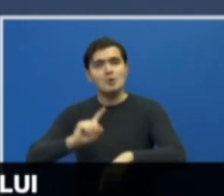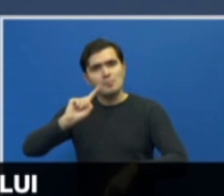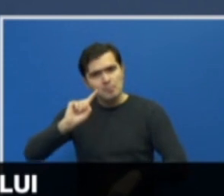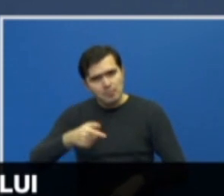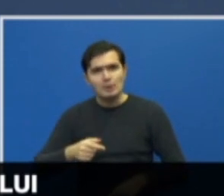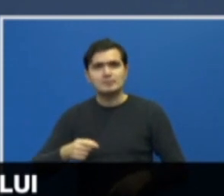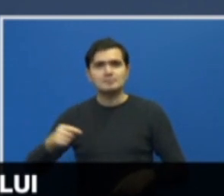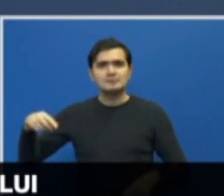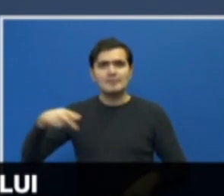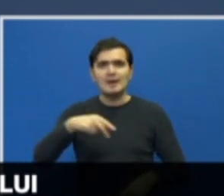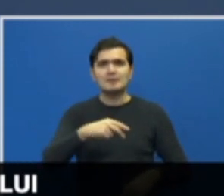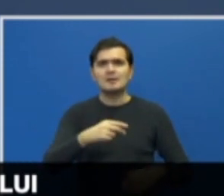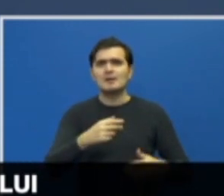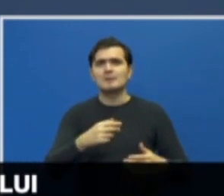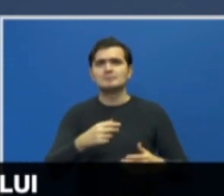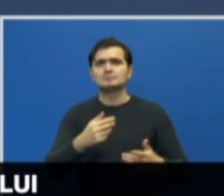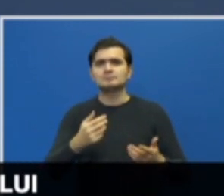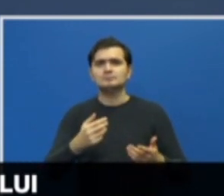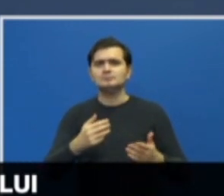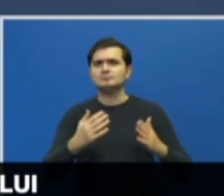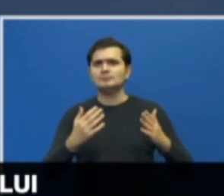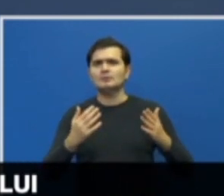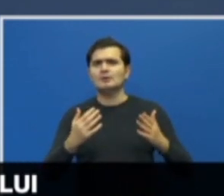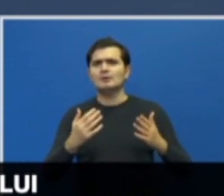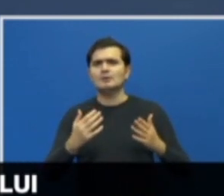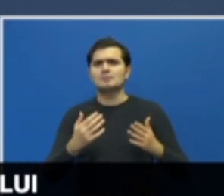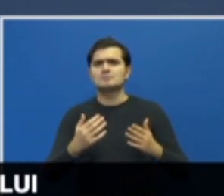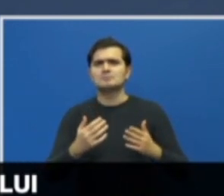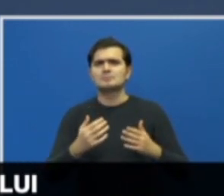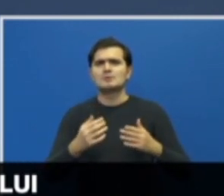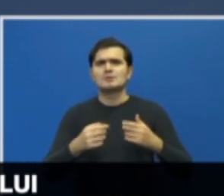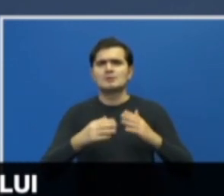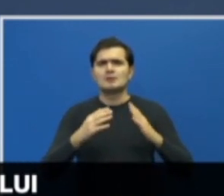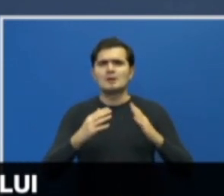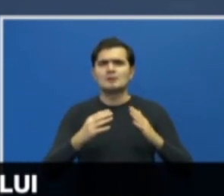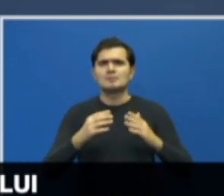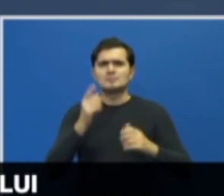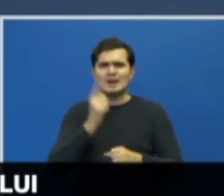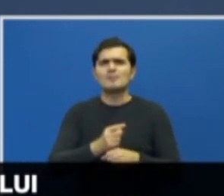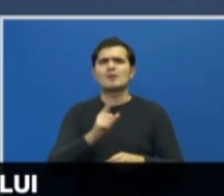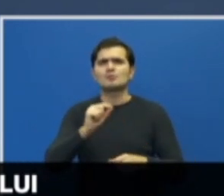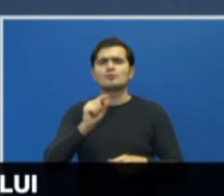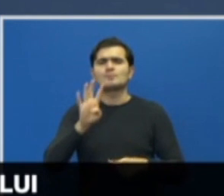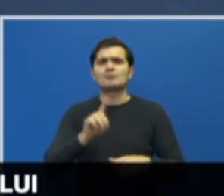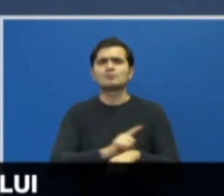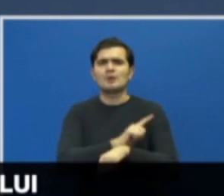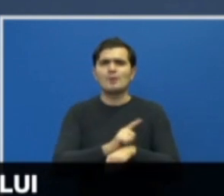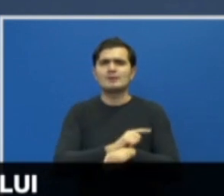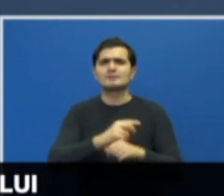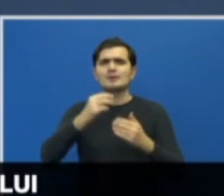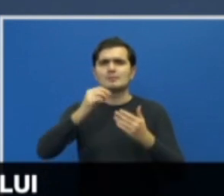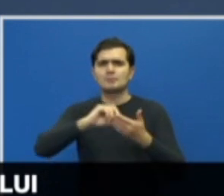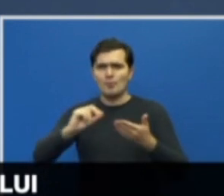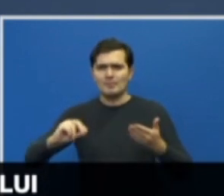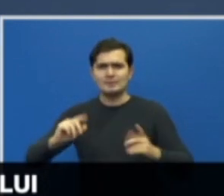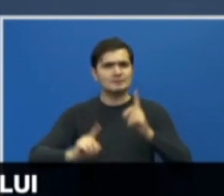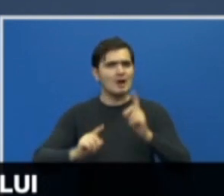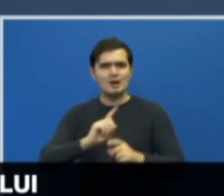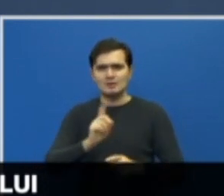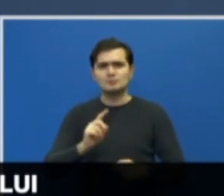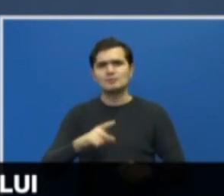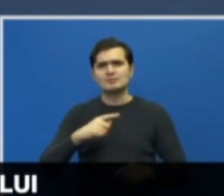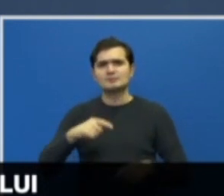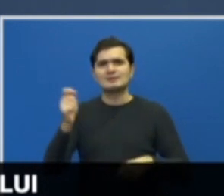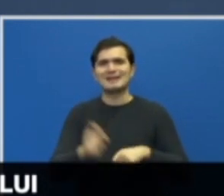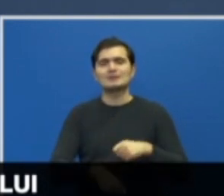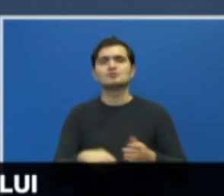meargă la domiciliu, trebuie să-l completeze într-un interval de 24 de ore, sub sancțiunea unei amenzi dacă cumva